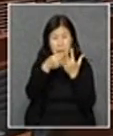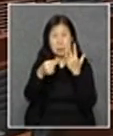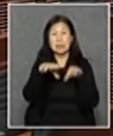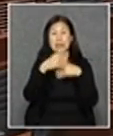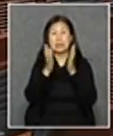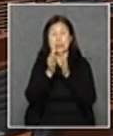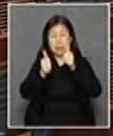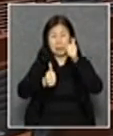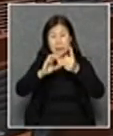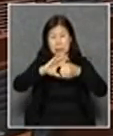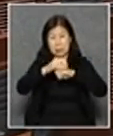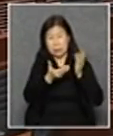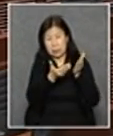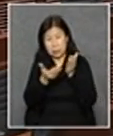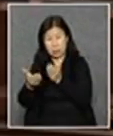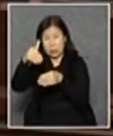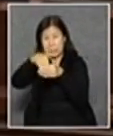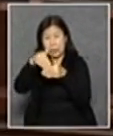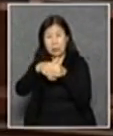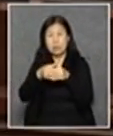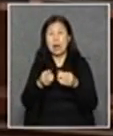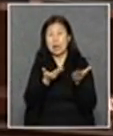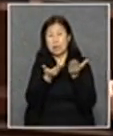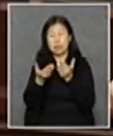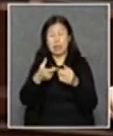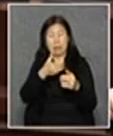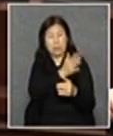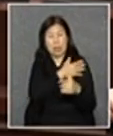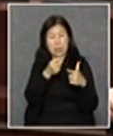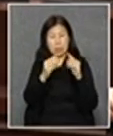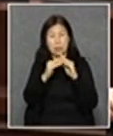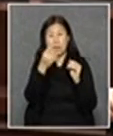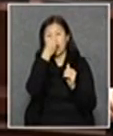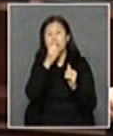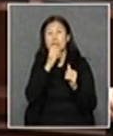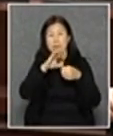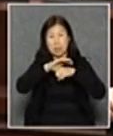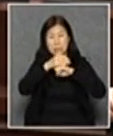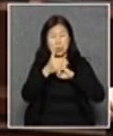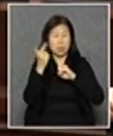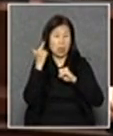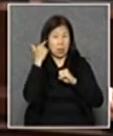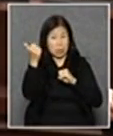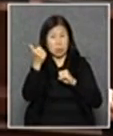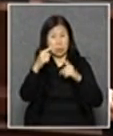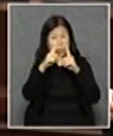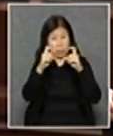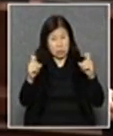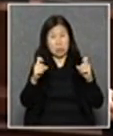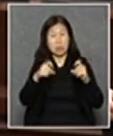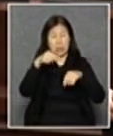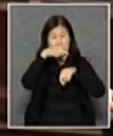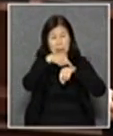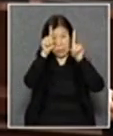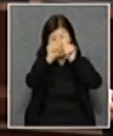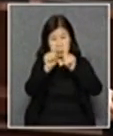賽接待的投標和報價。主席，香港作為國際知名的城市，有必要定期舉辦